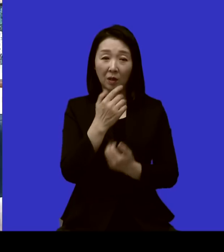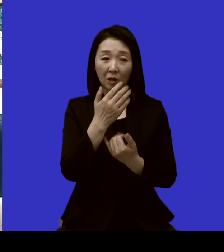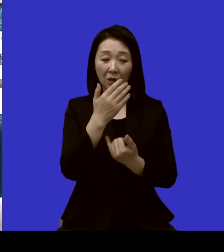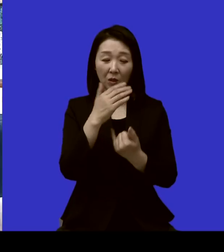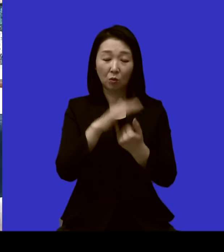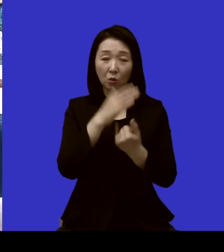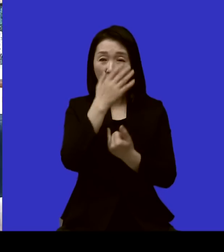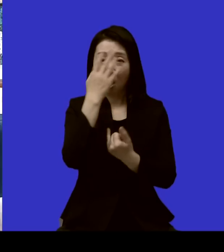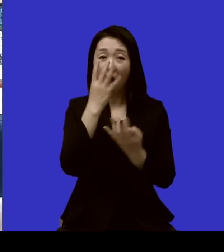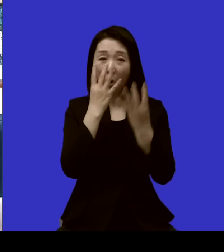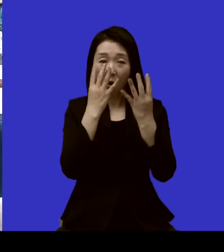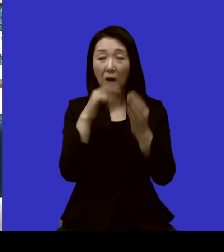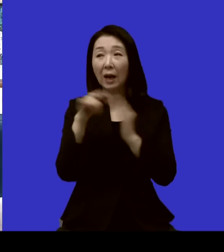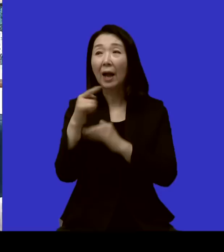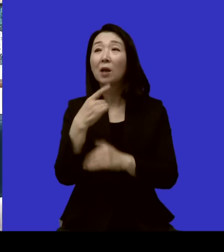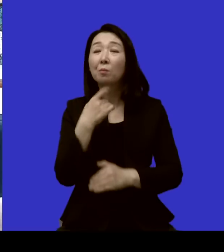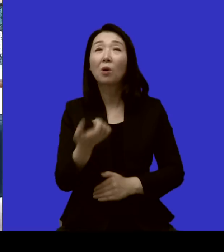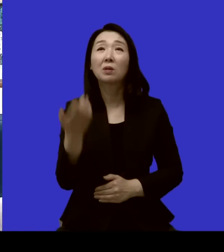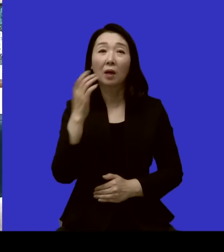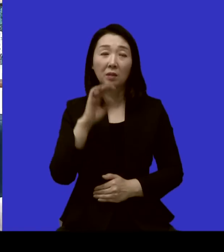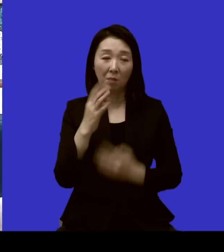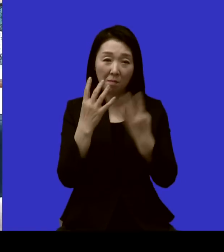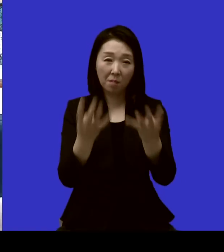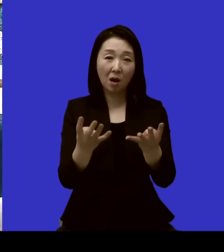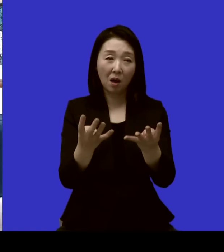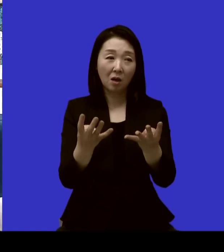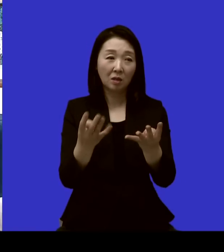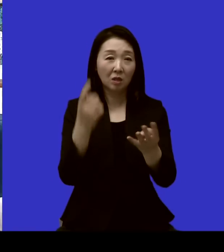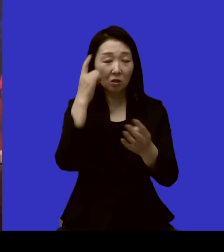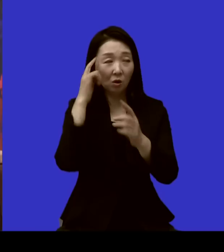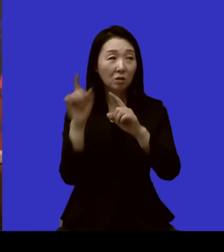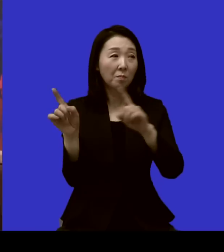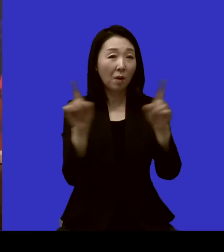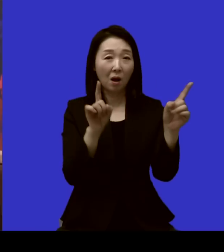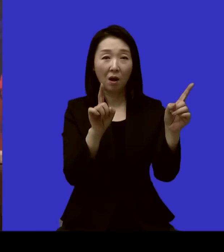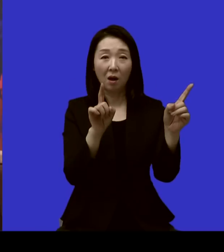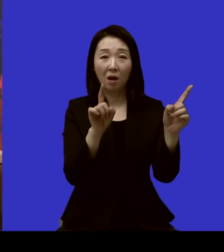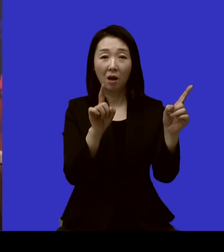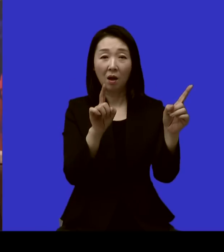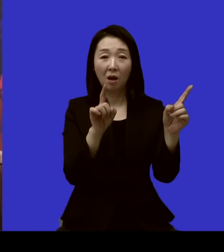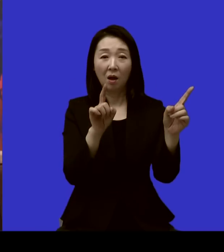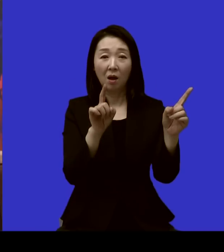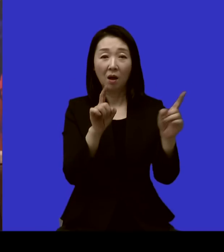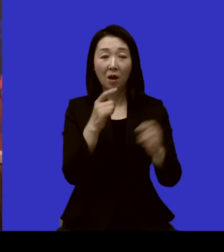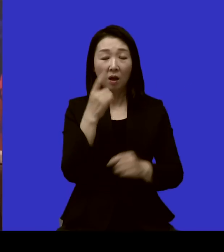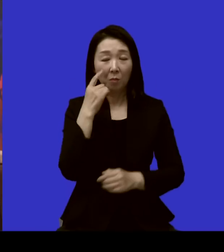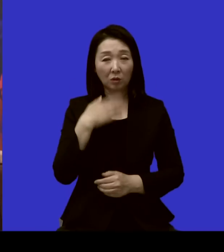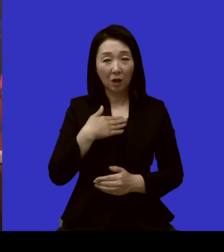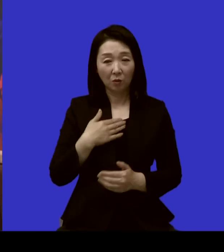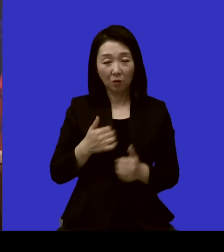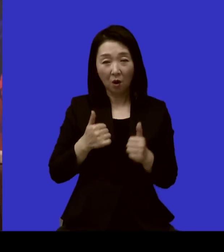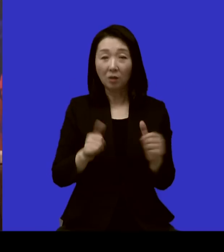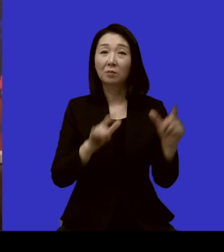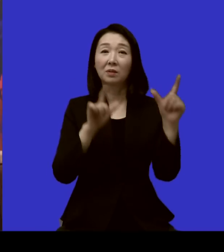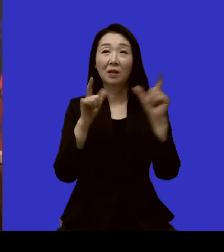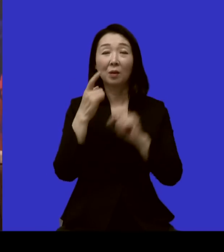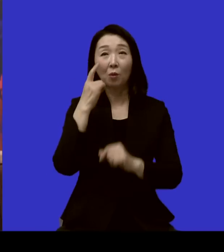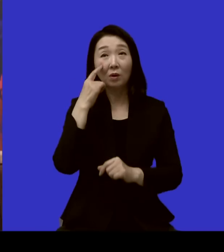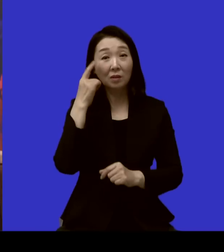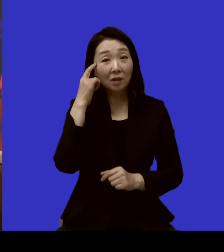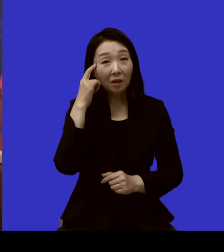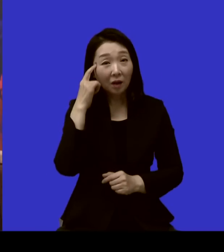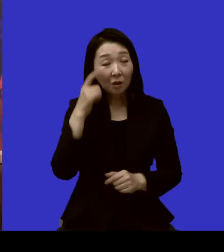이게 벗어나셨잖아요. 네. 그러면 이제 정신 차리고 이제 나도 열심히 한번 살아봐야겠다 이래야